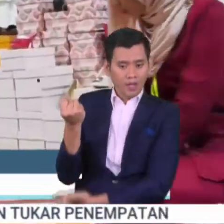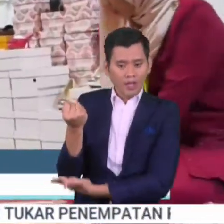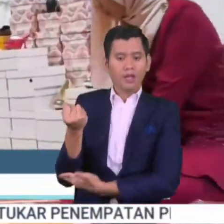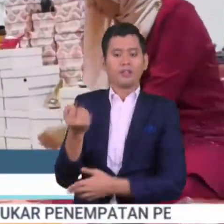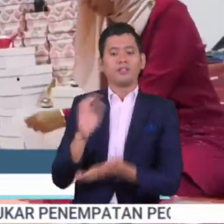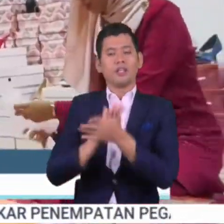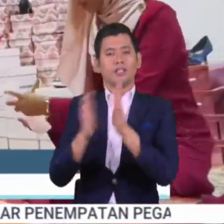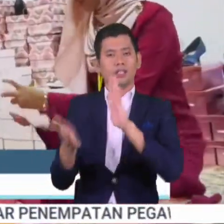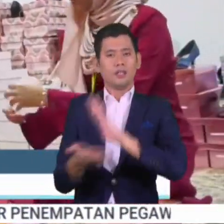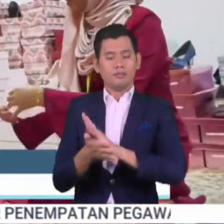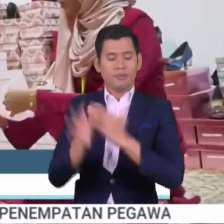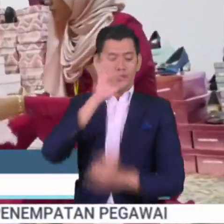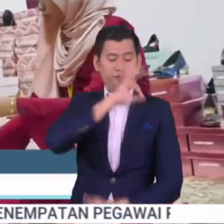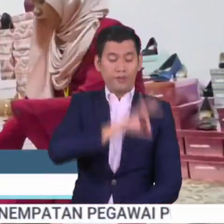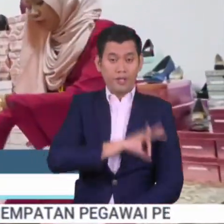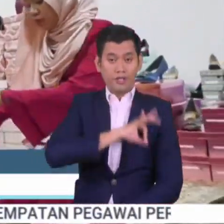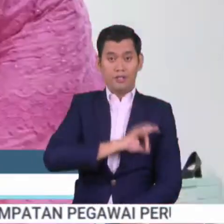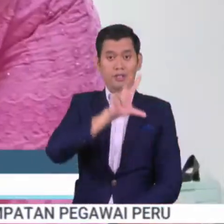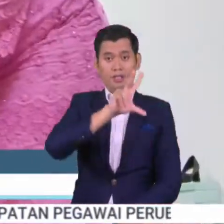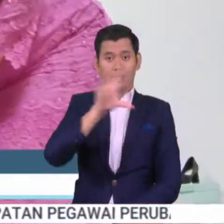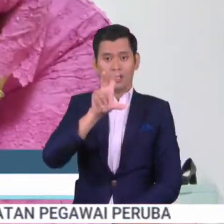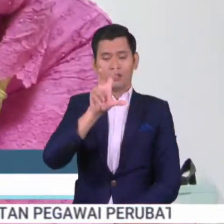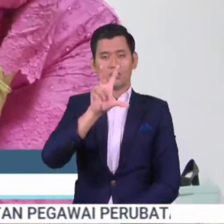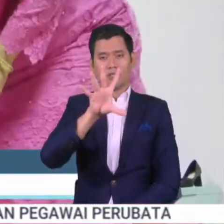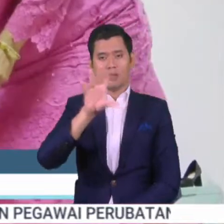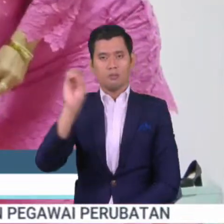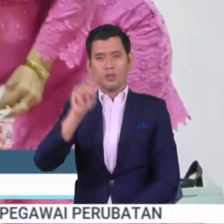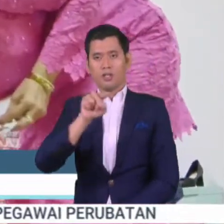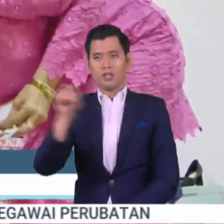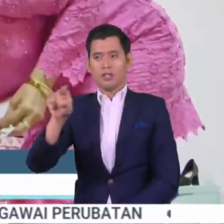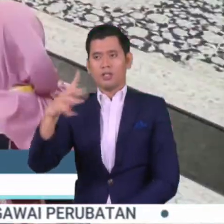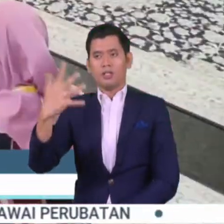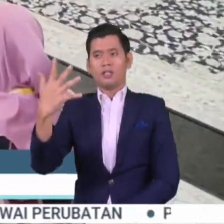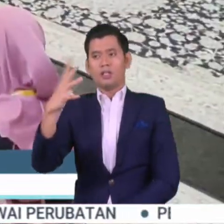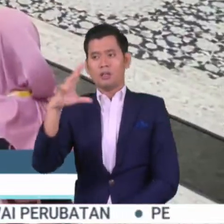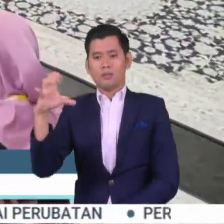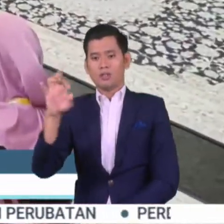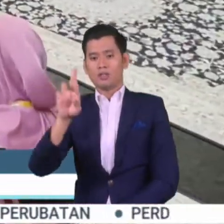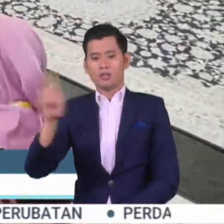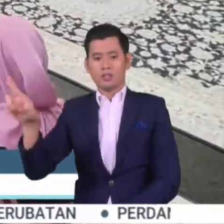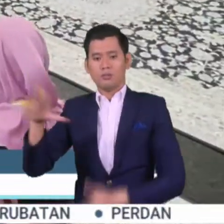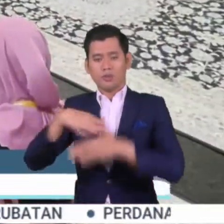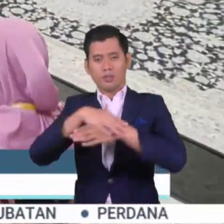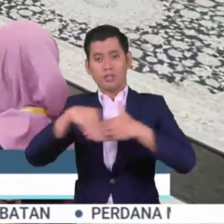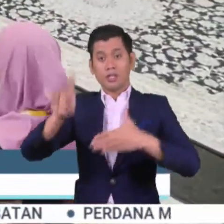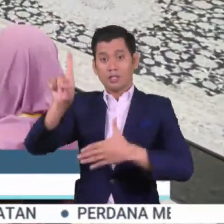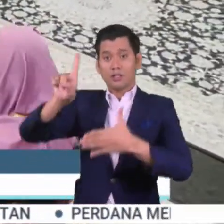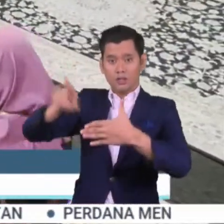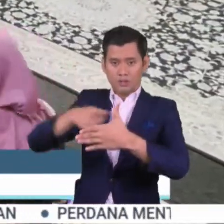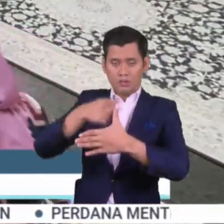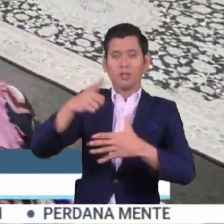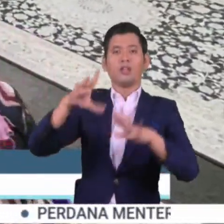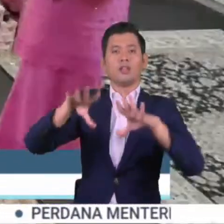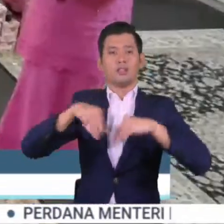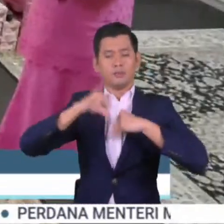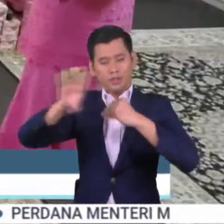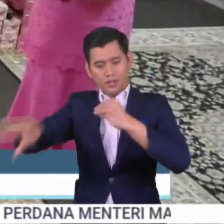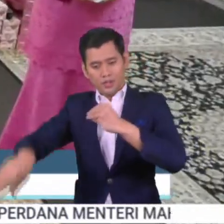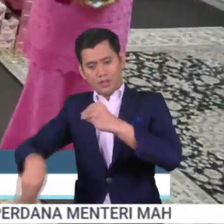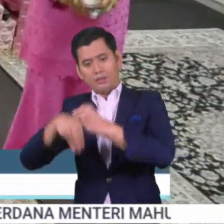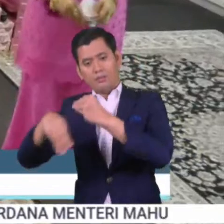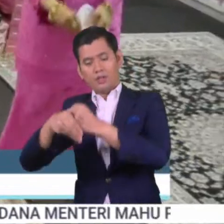keuntungan RM300,000 hingga RM500,000 sebulan. Jasmani turut menerima